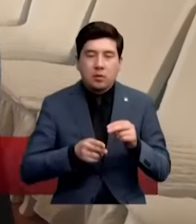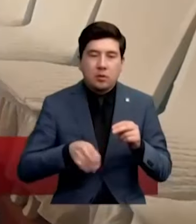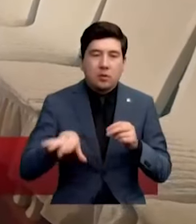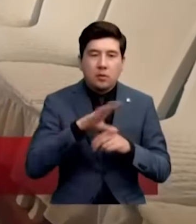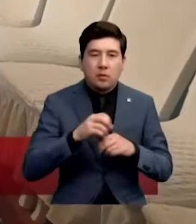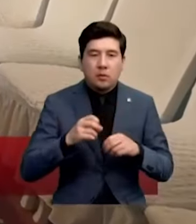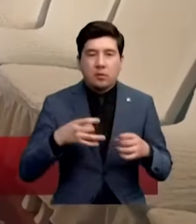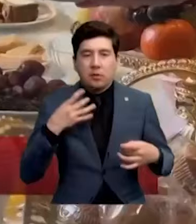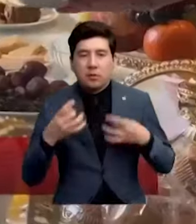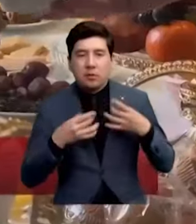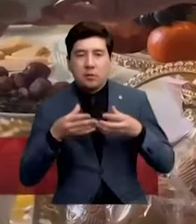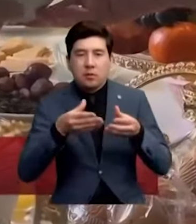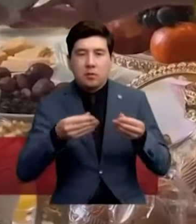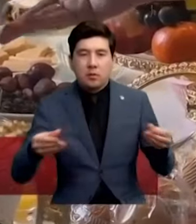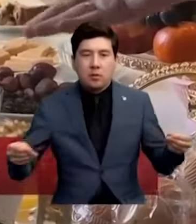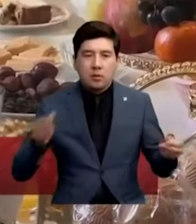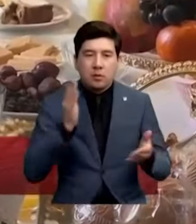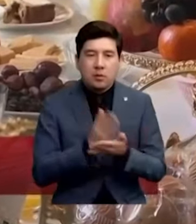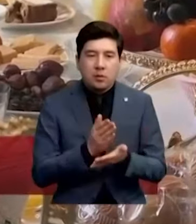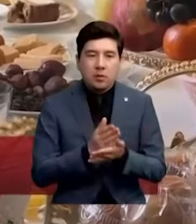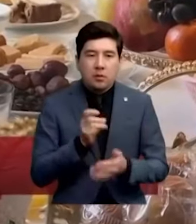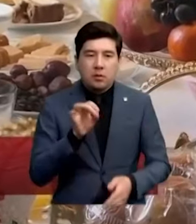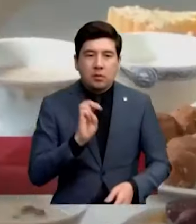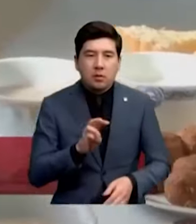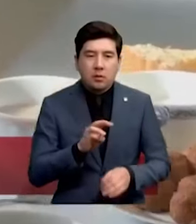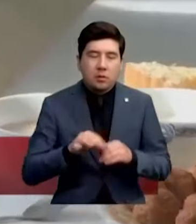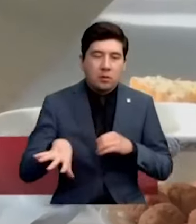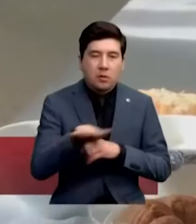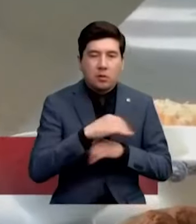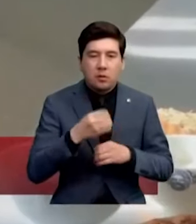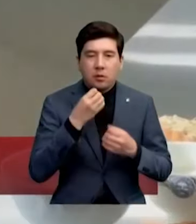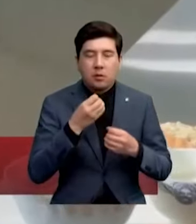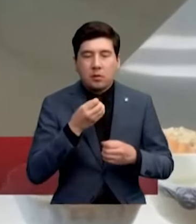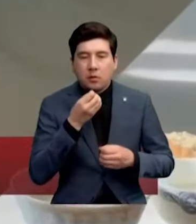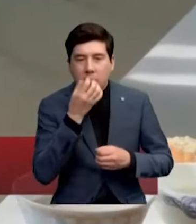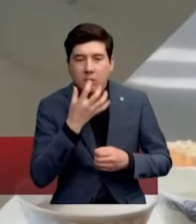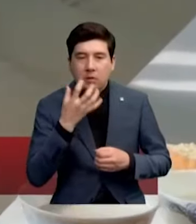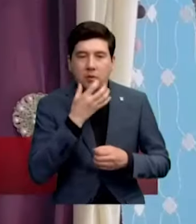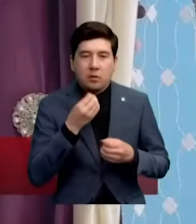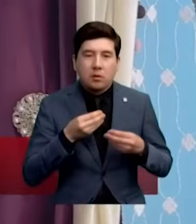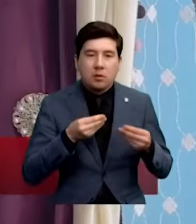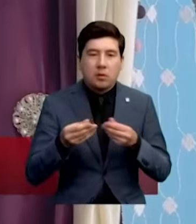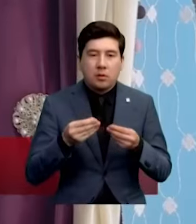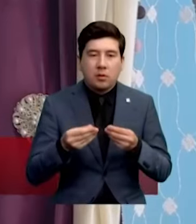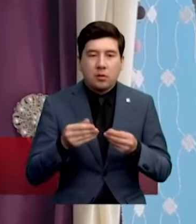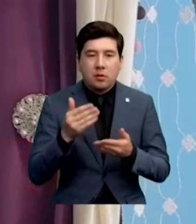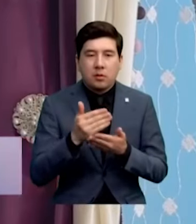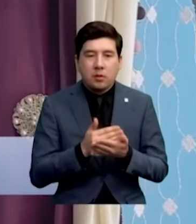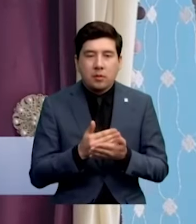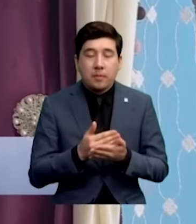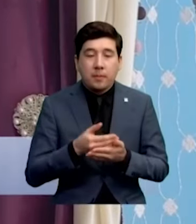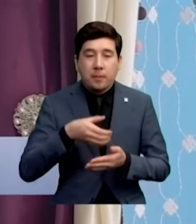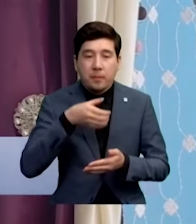өкпе реніш жібейді. Амал мерекесінде жұрт айналасына жылу сыйлауға асығып, мәре сәре болады. Кәдімгі аузы аққа